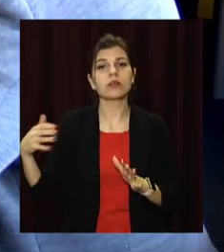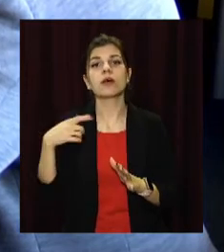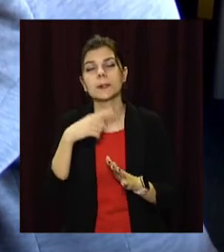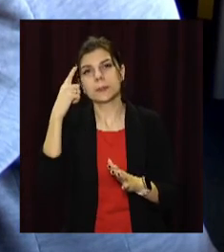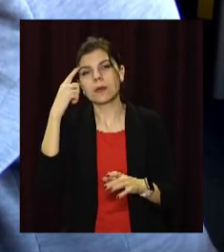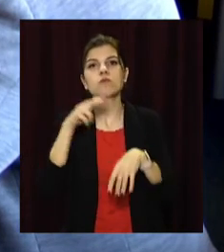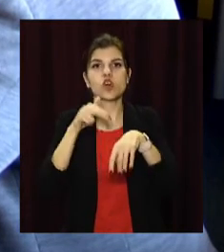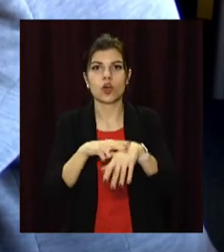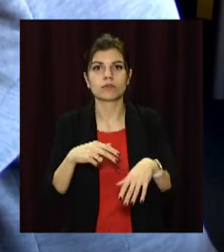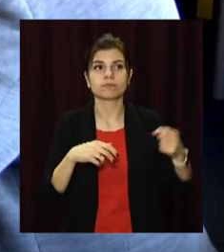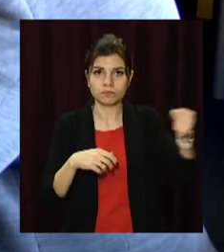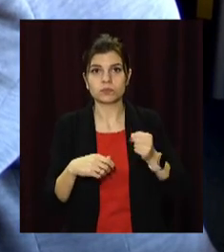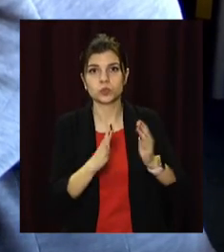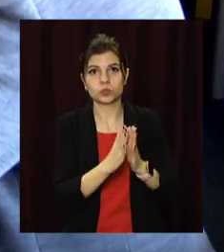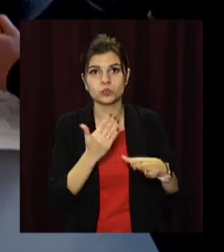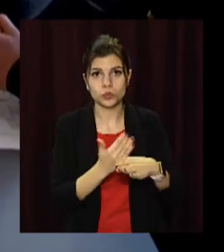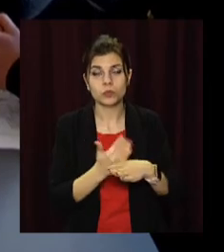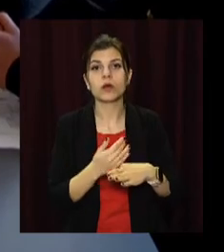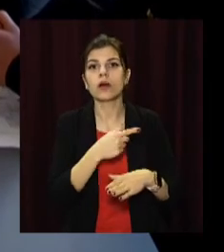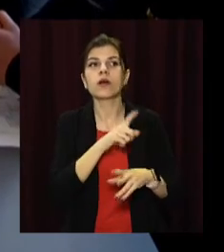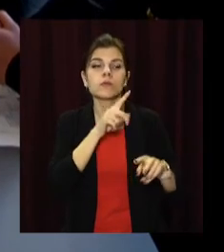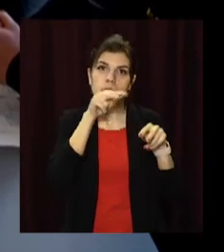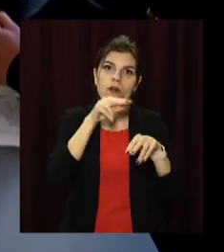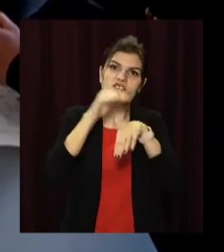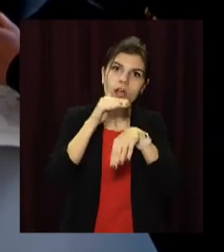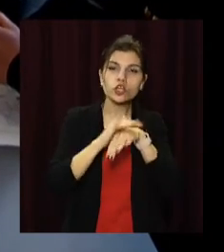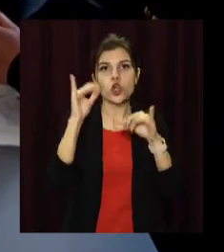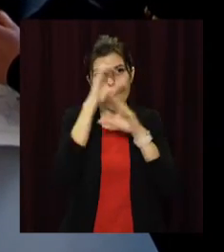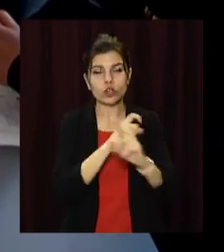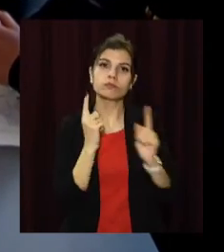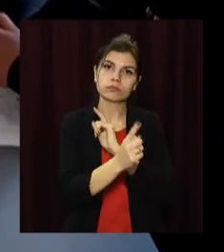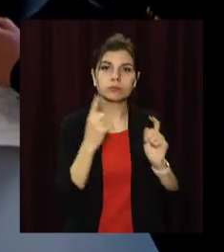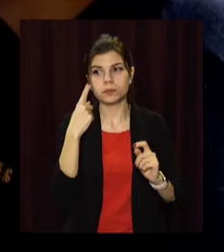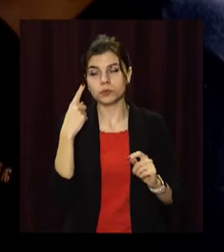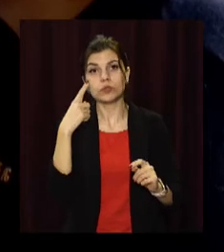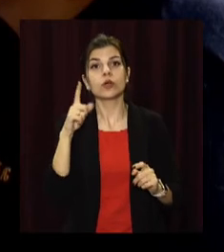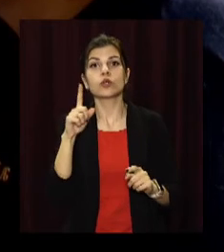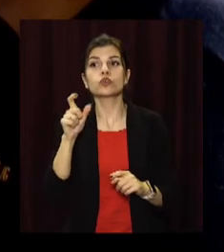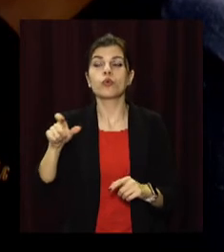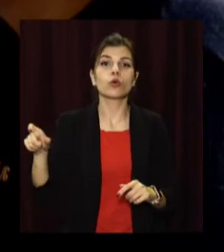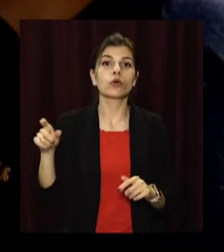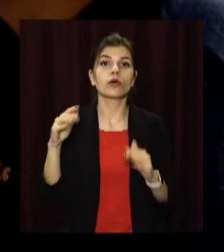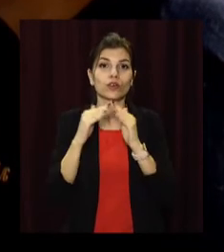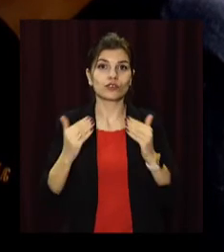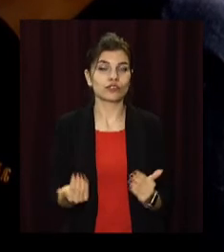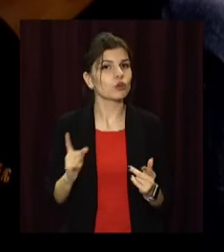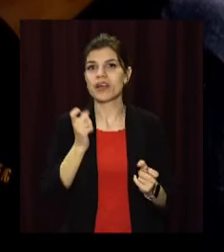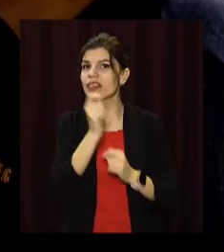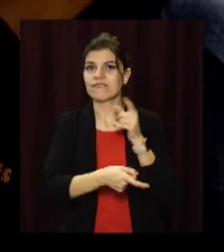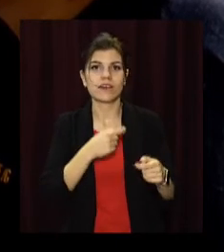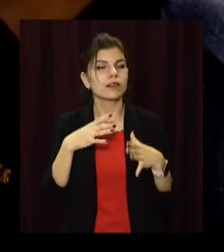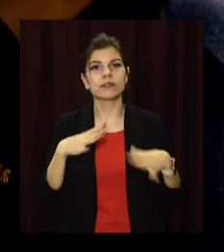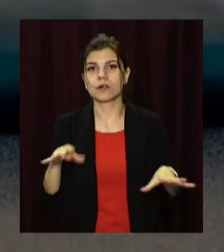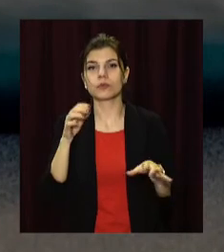долучили поліцію. Зокрема, домовилися про патрулювання ввечері і вночі. Слідкують, аби жителі прилеглих будинків не викидали